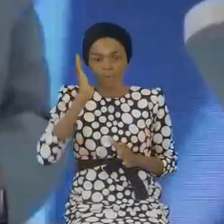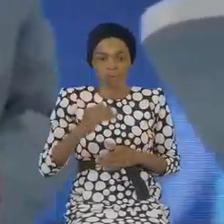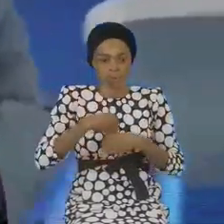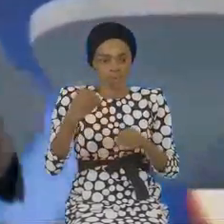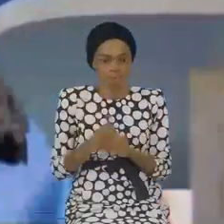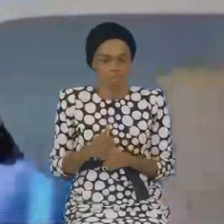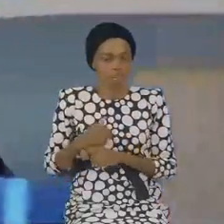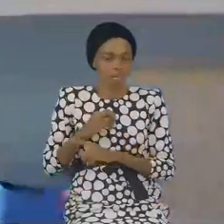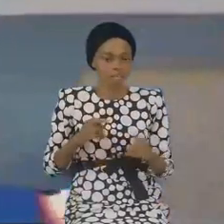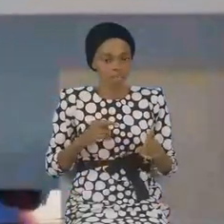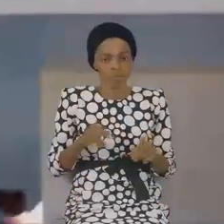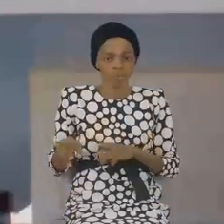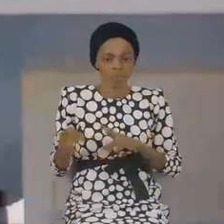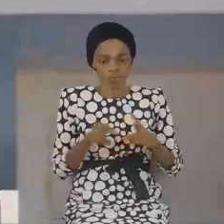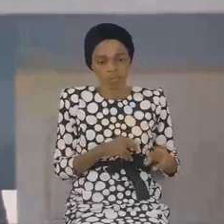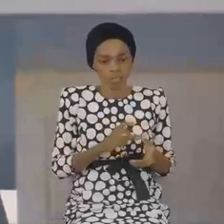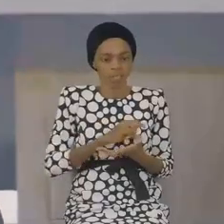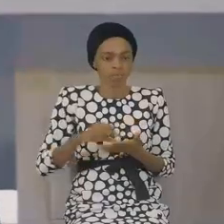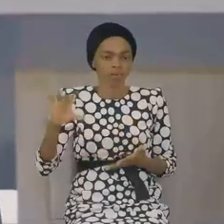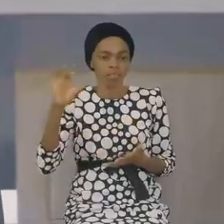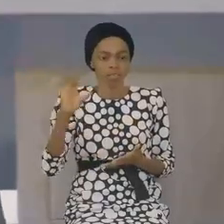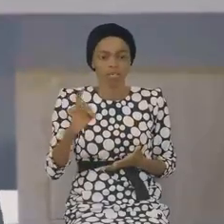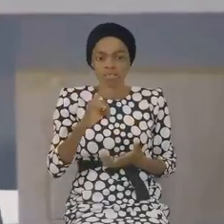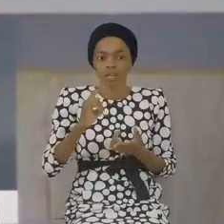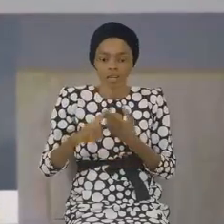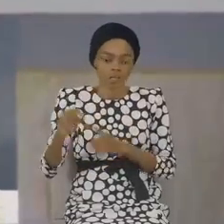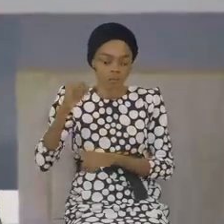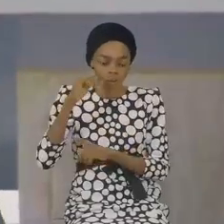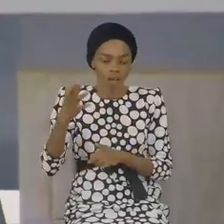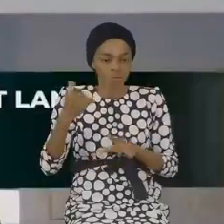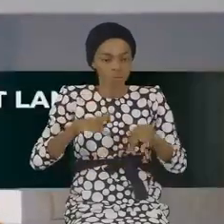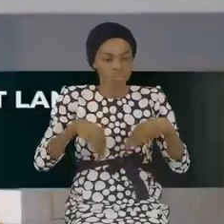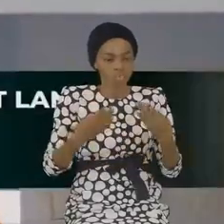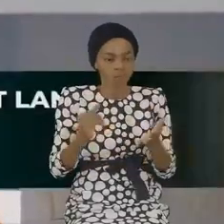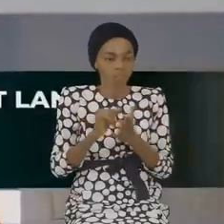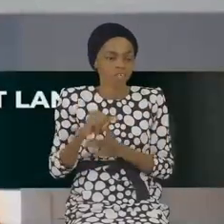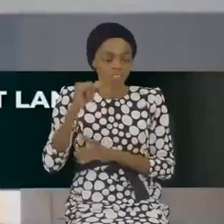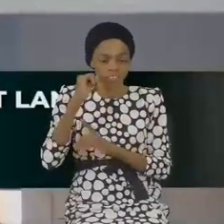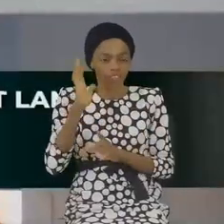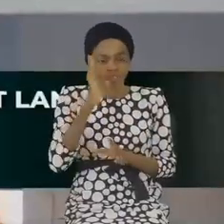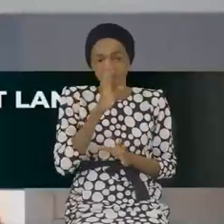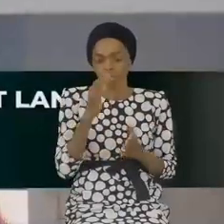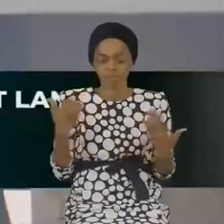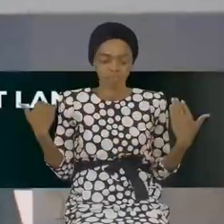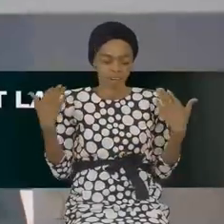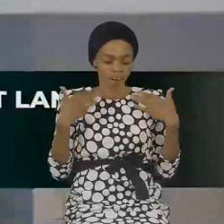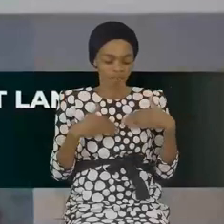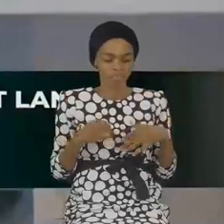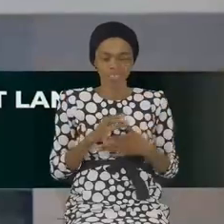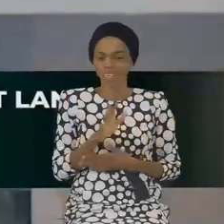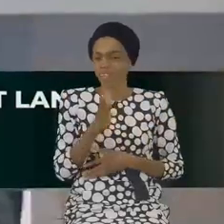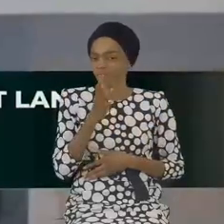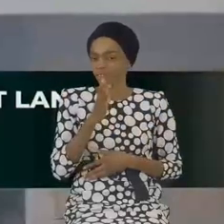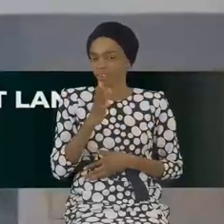donné de se revêtir d'un fin lin éclatant pur, car le